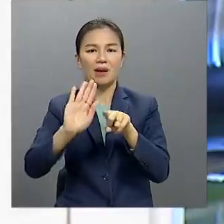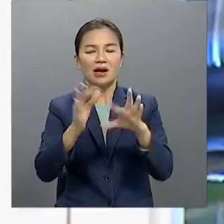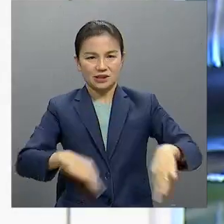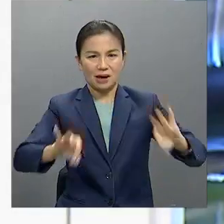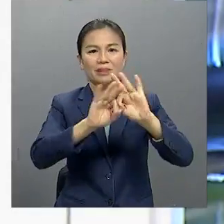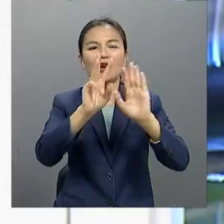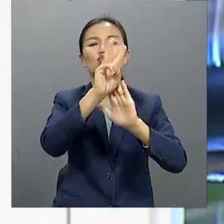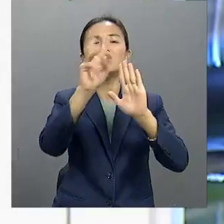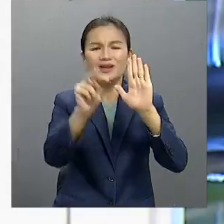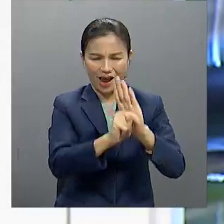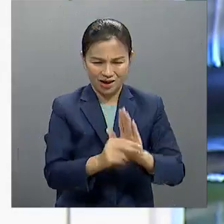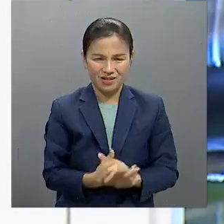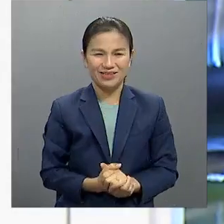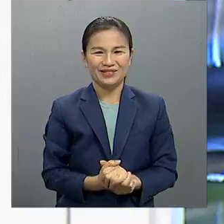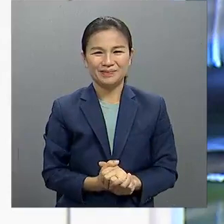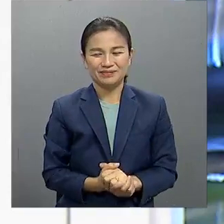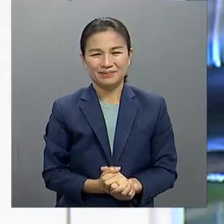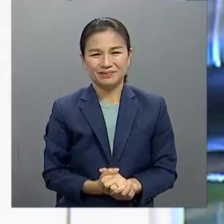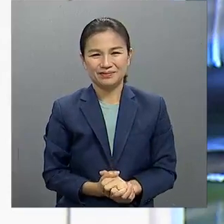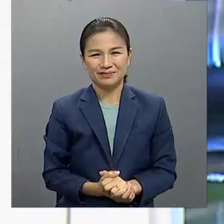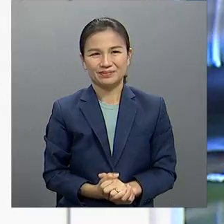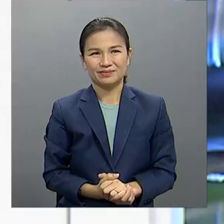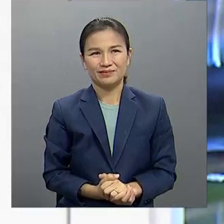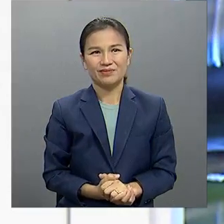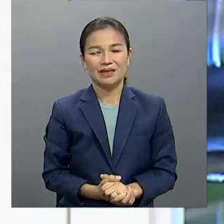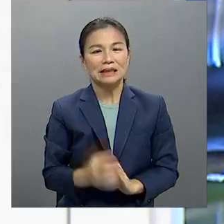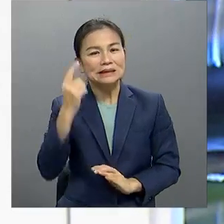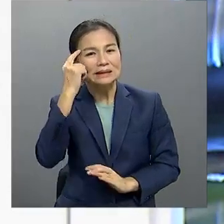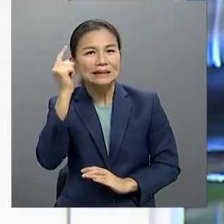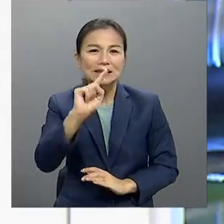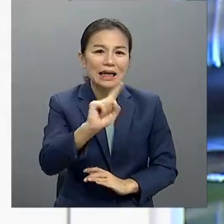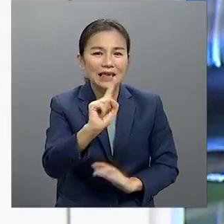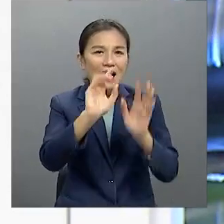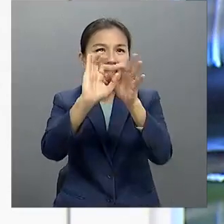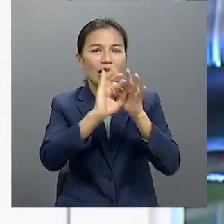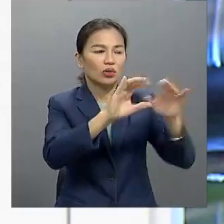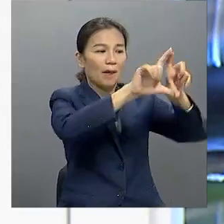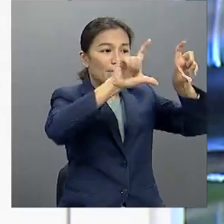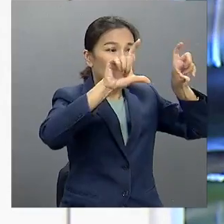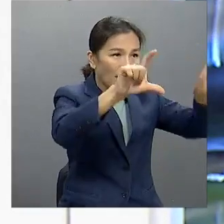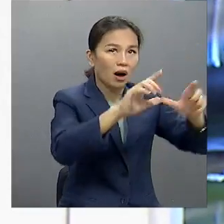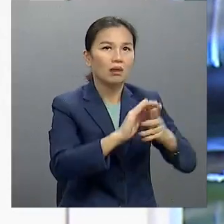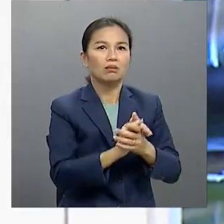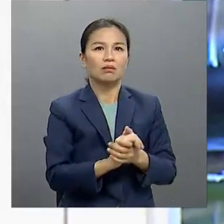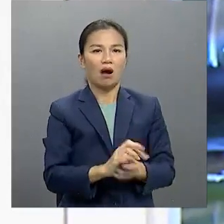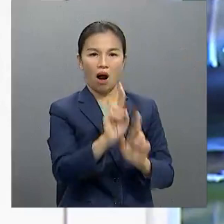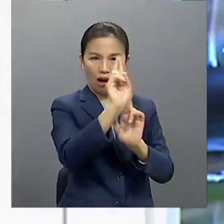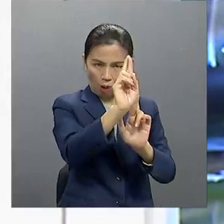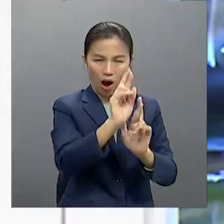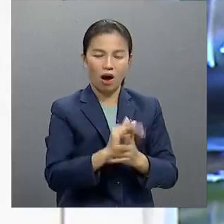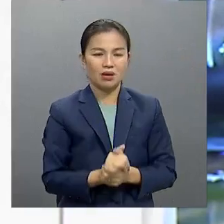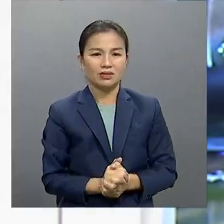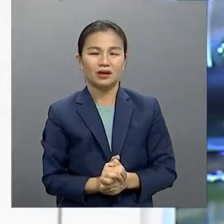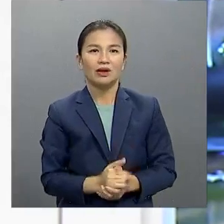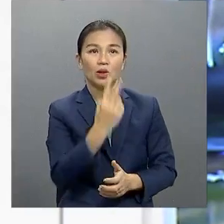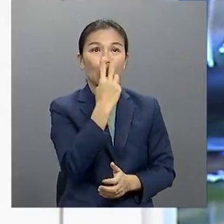แต่ต้นเลย ใช่เพราะว่าคือบางทีเนี่ยไปปักป้ายสาบแช่งสุ่ม4สุ่ม5นี่เดี๋ยวของเข้าตัวไม่รู้ นะ แต่จริงๆแ